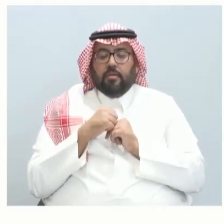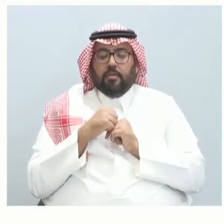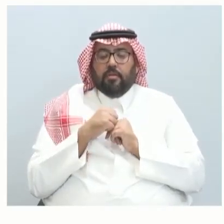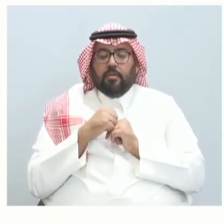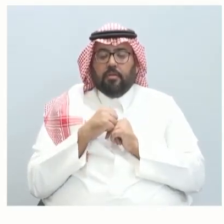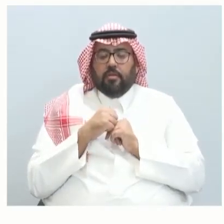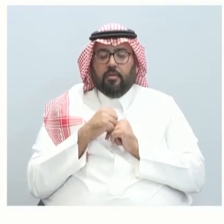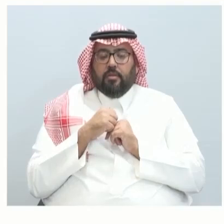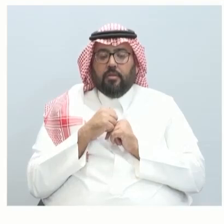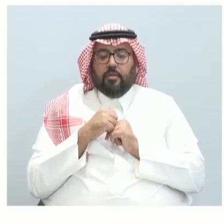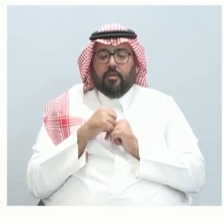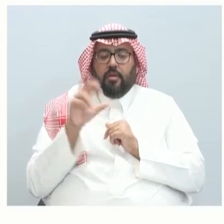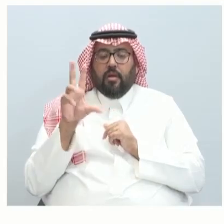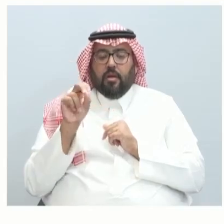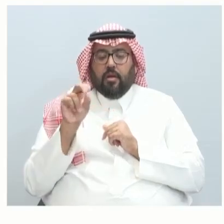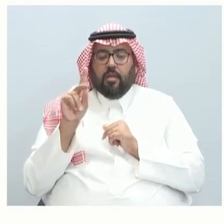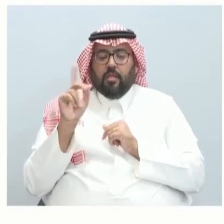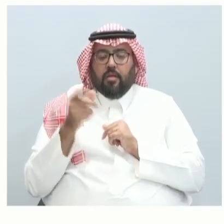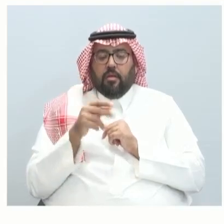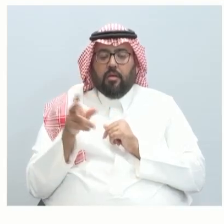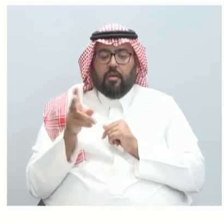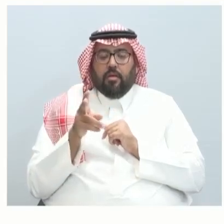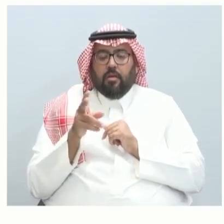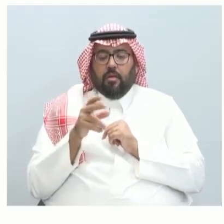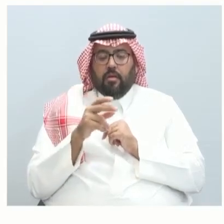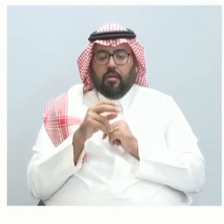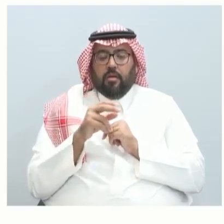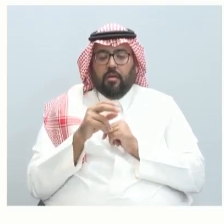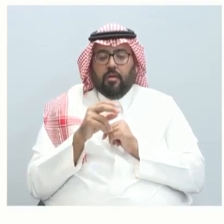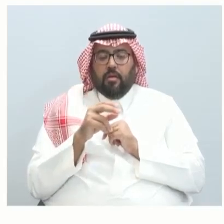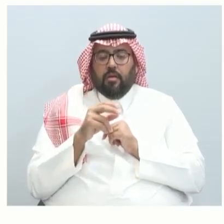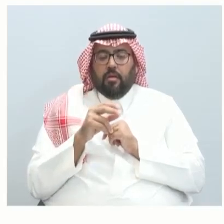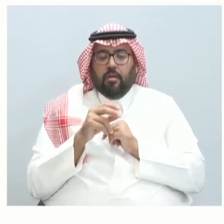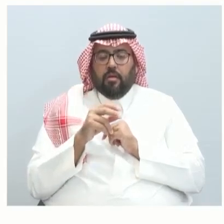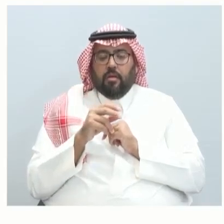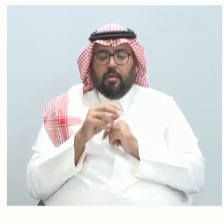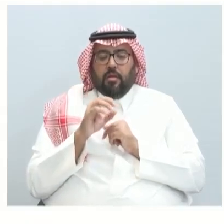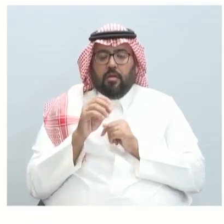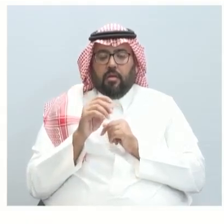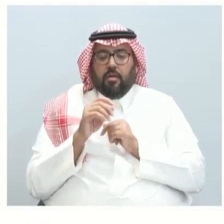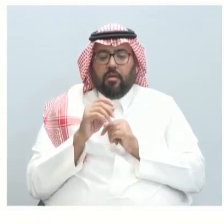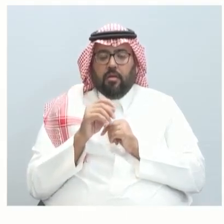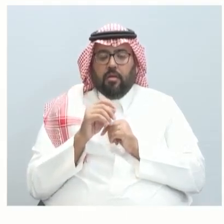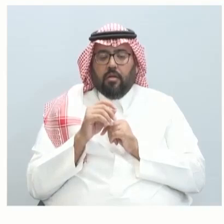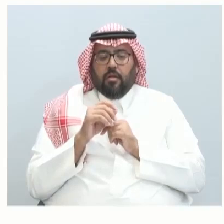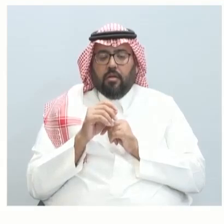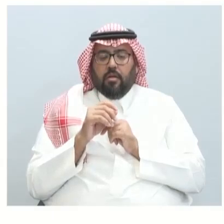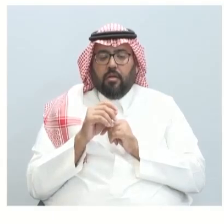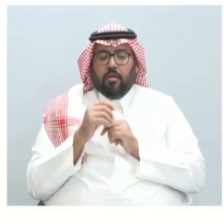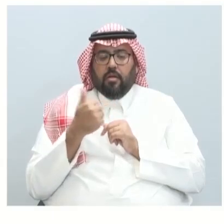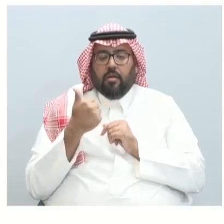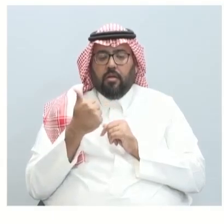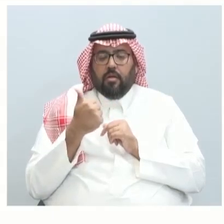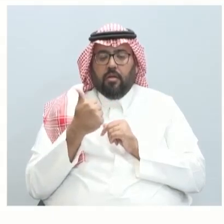سته اذا القطر او عفوا هنا دعوني اخرج الاجابه اولا هاي ابطال